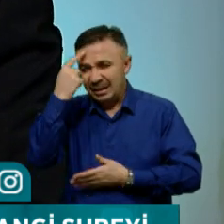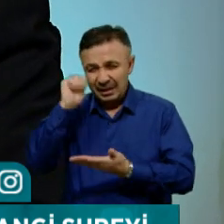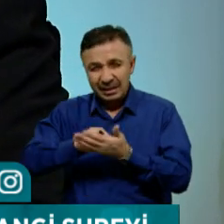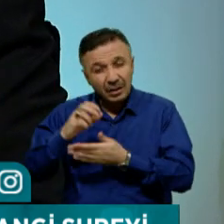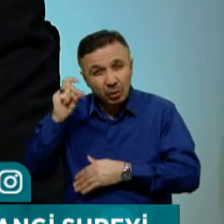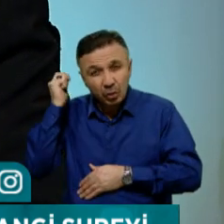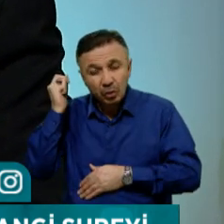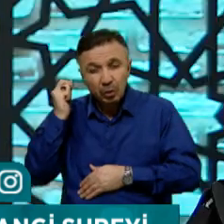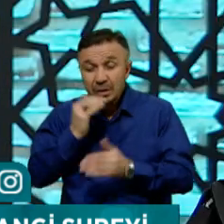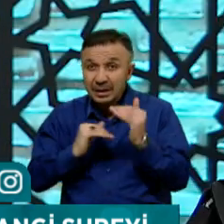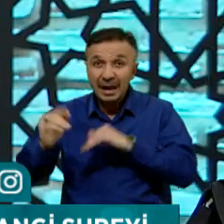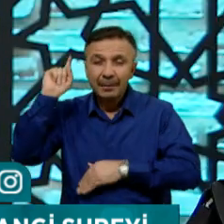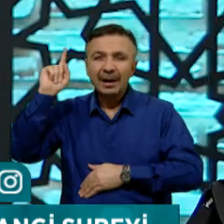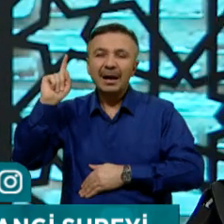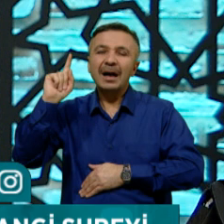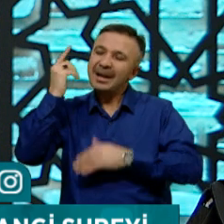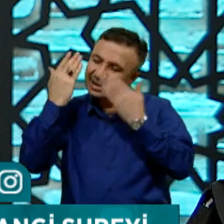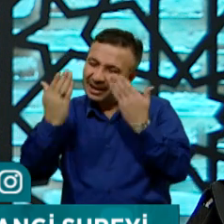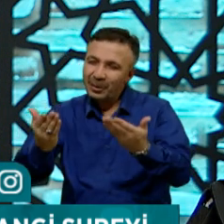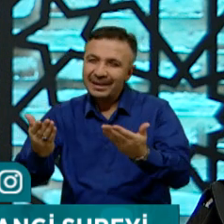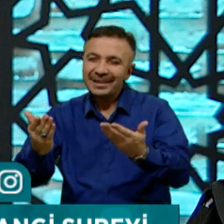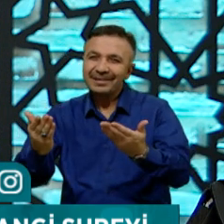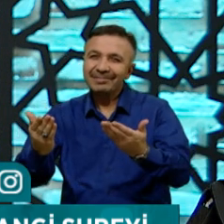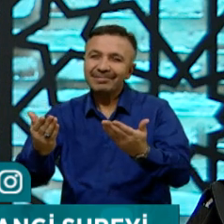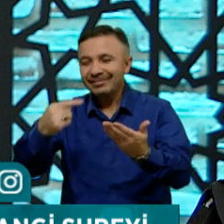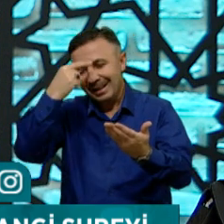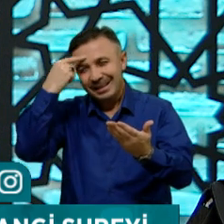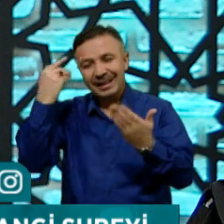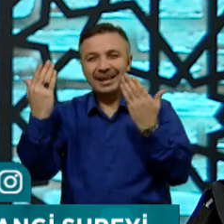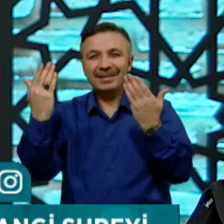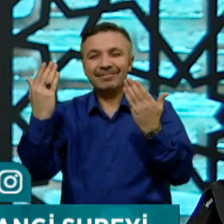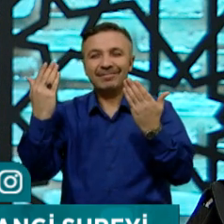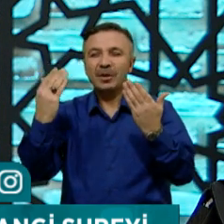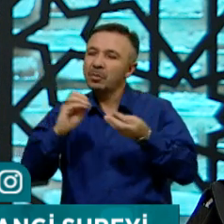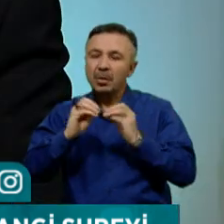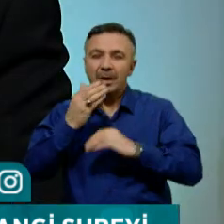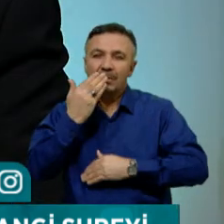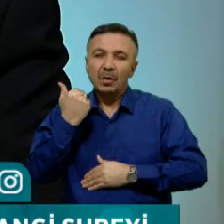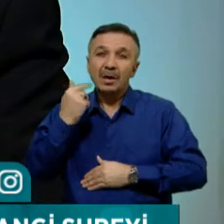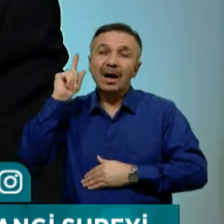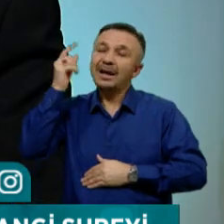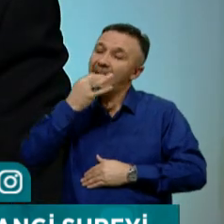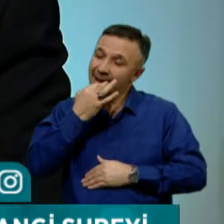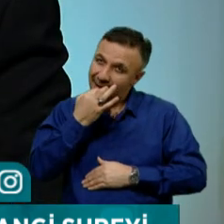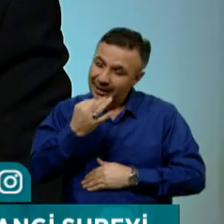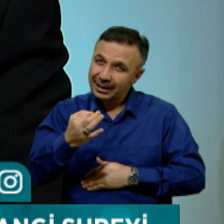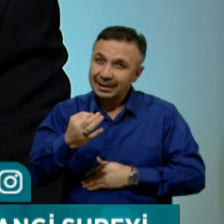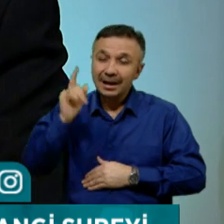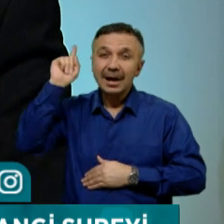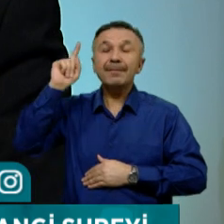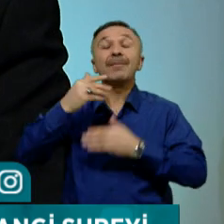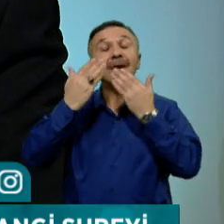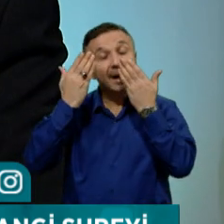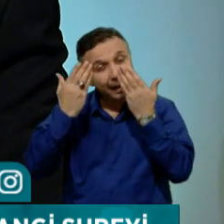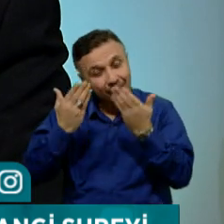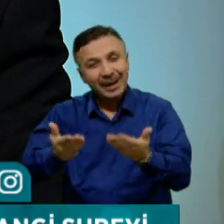Allahü Teala kabul eder biiznillahi Teala abi mi Orada da hiçbir sıkıntı yok Allah'ın izni keremiyle Rabbim